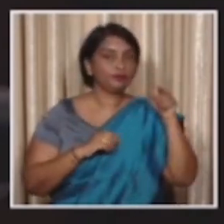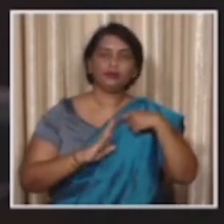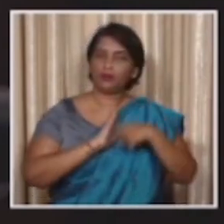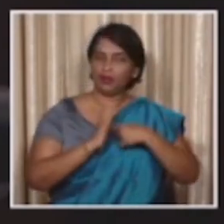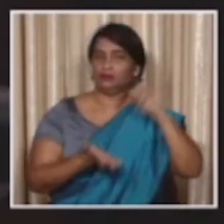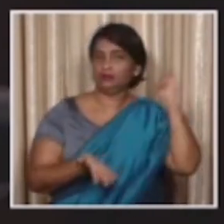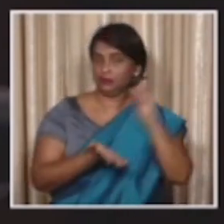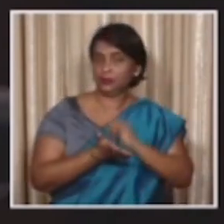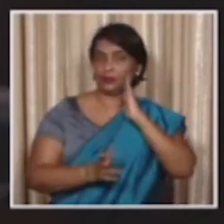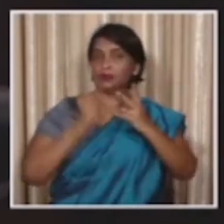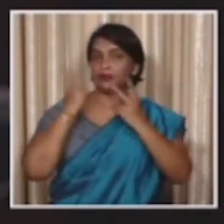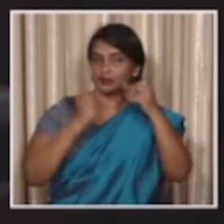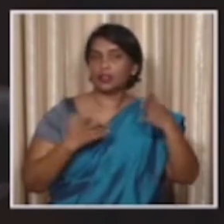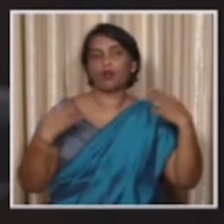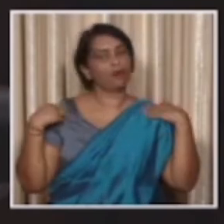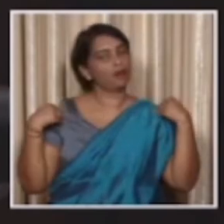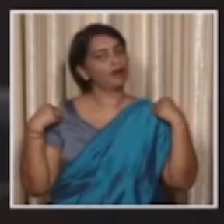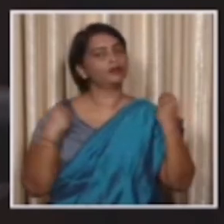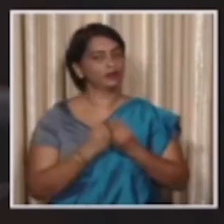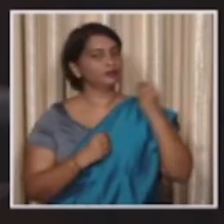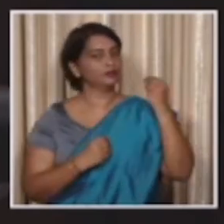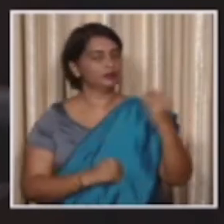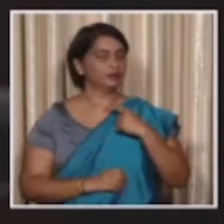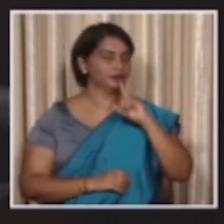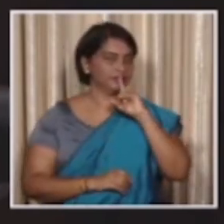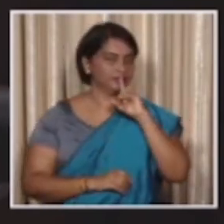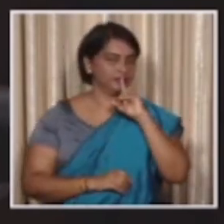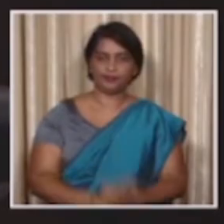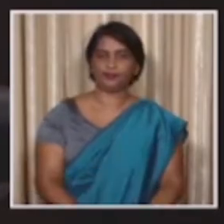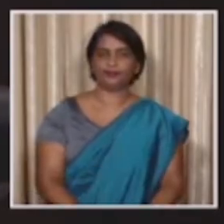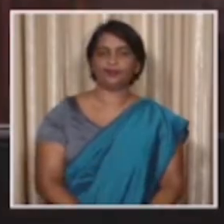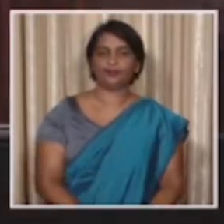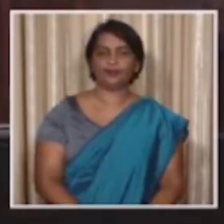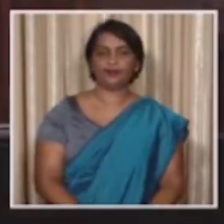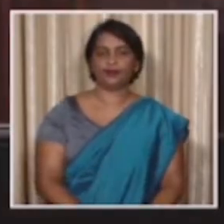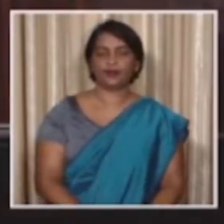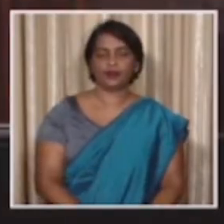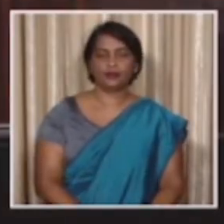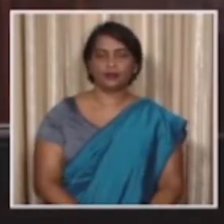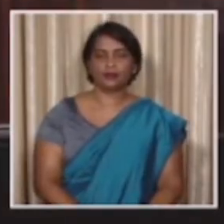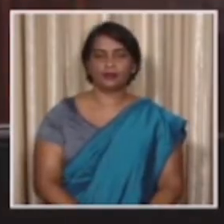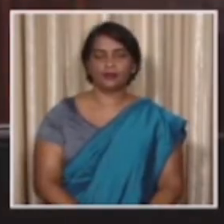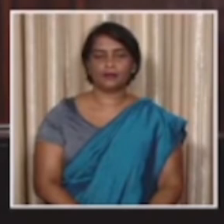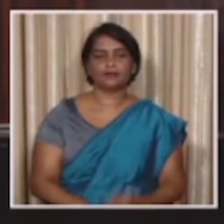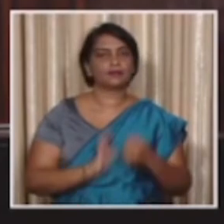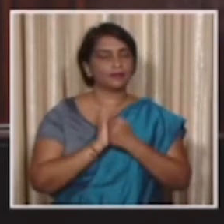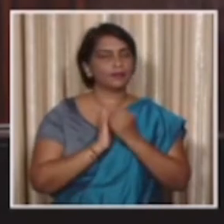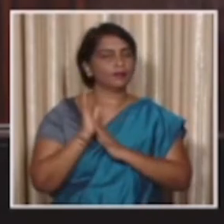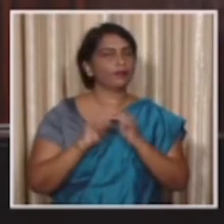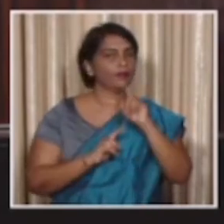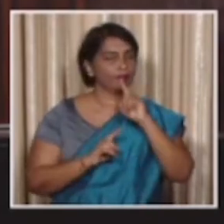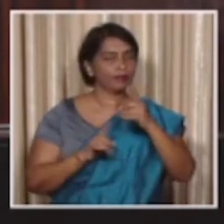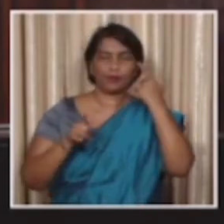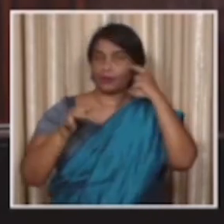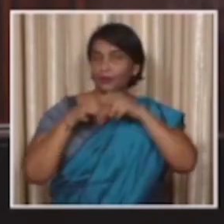එන සංචාරකයන්ට ඒ පහසුකම් ටික ලබා දෙන්න කියන ඉල්ලීමක් කර සිටිනවා. අර මන්ත්‍රීතුමා ඉදිරිපත් කරපු